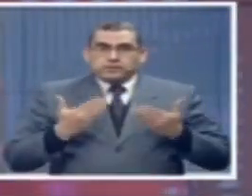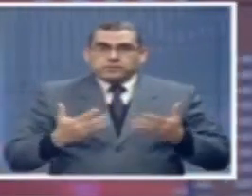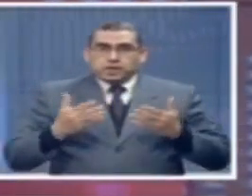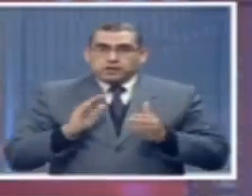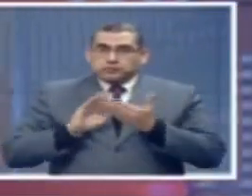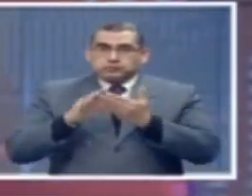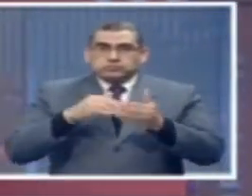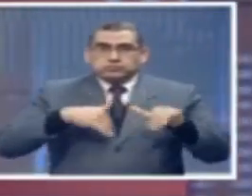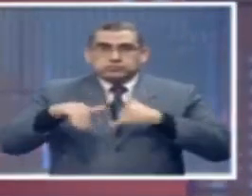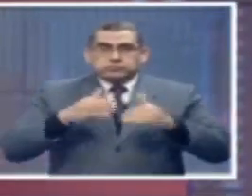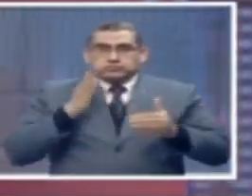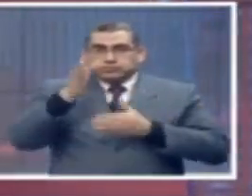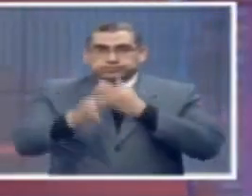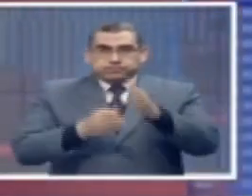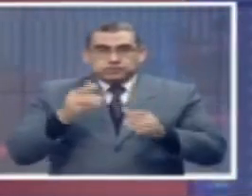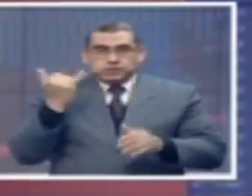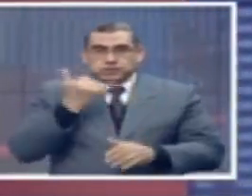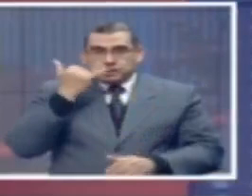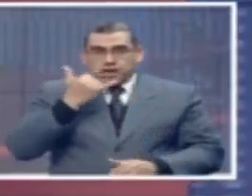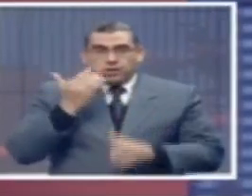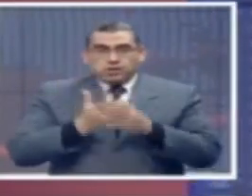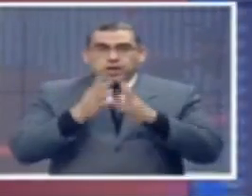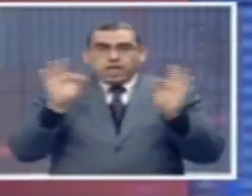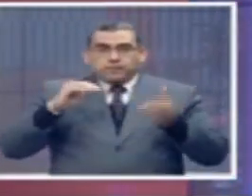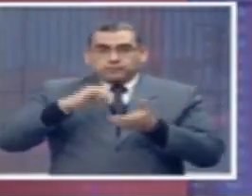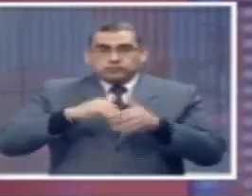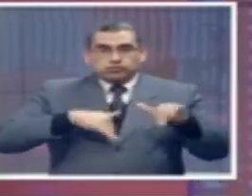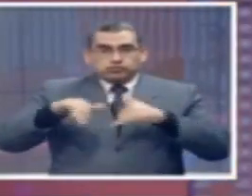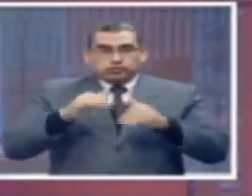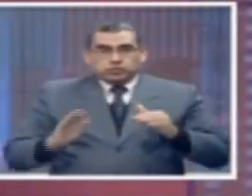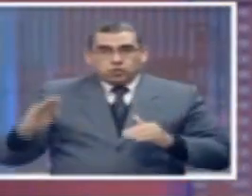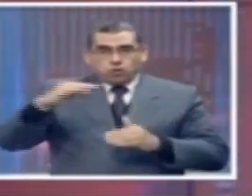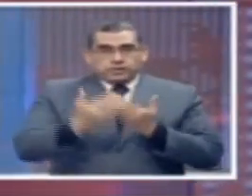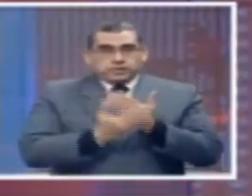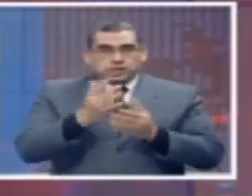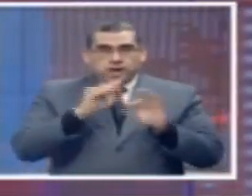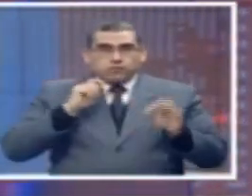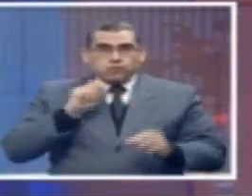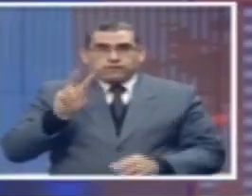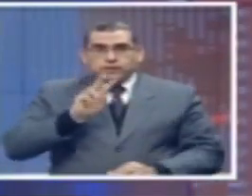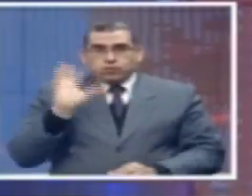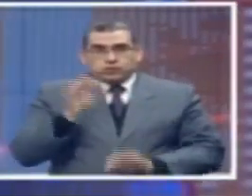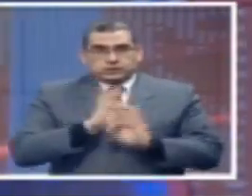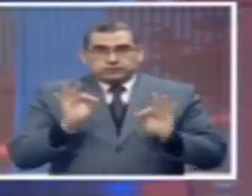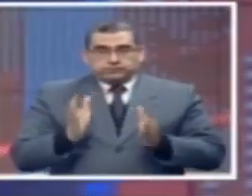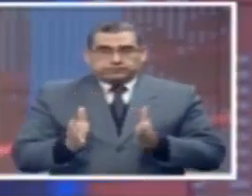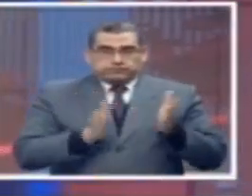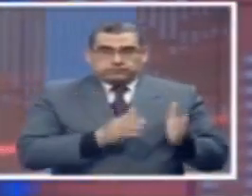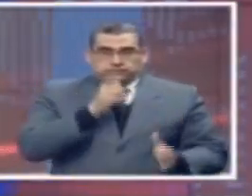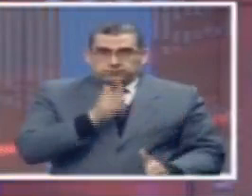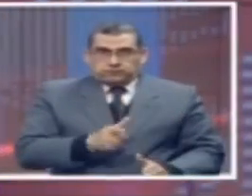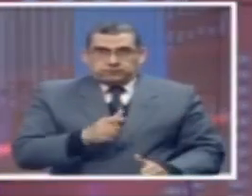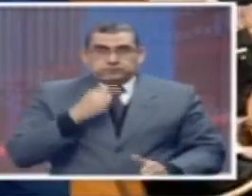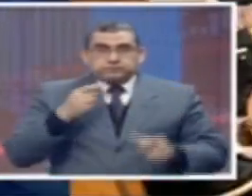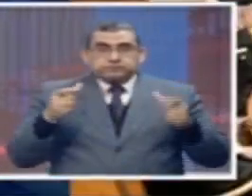حركة المواطنين إليها، وذلك بالتكامل مع الطرق والمحاور الجديدة على مستوى الجمهورية. جاء